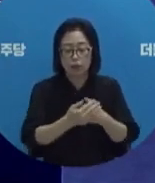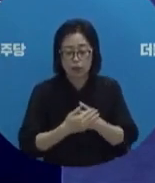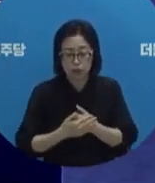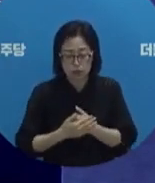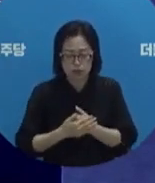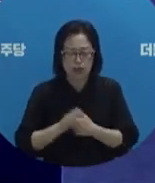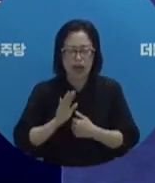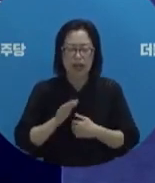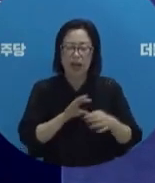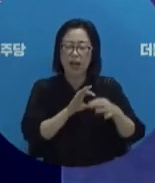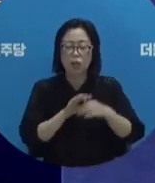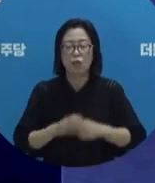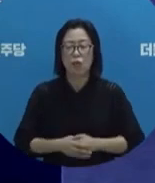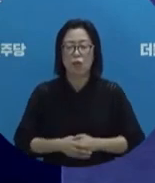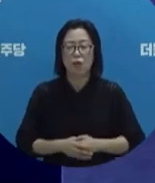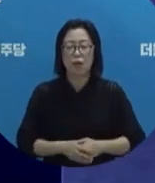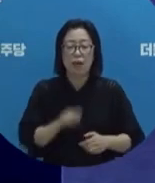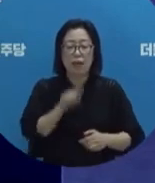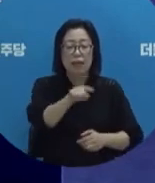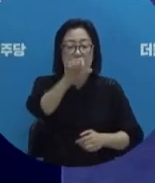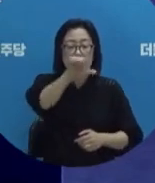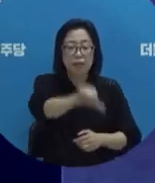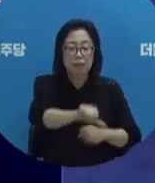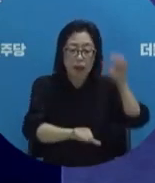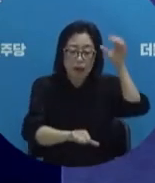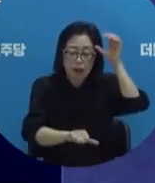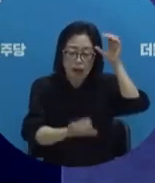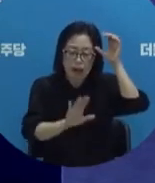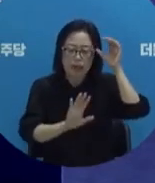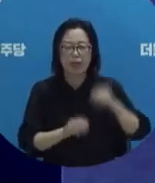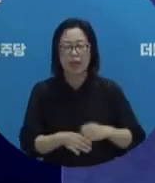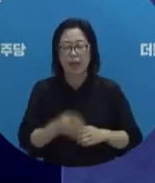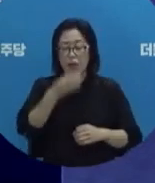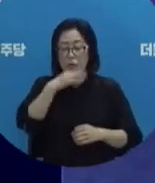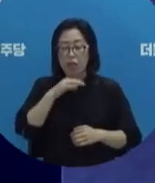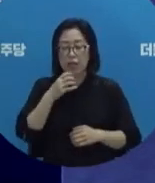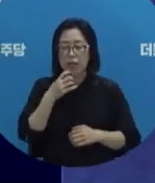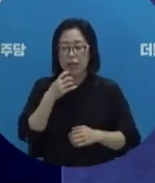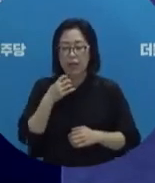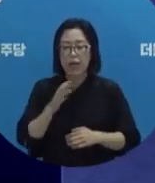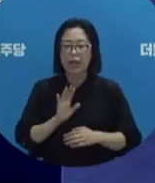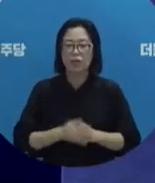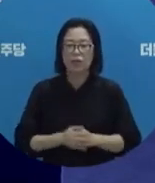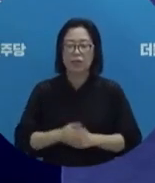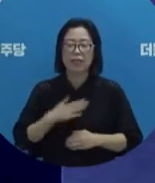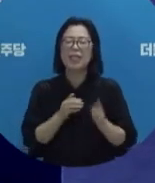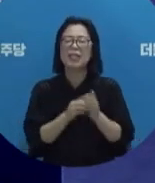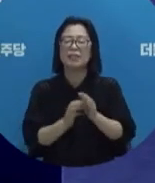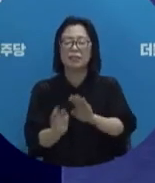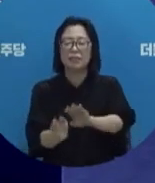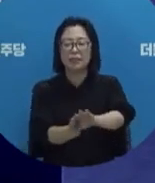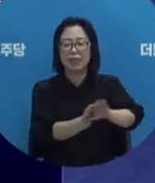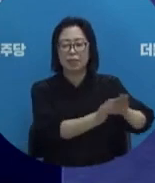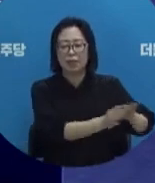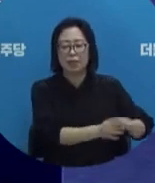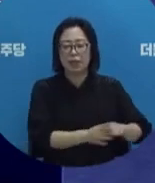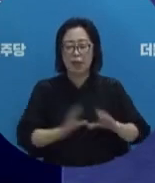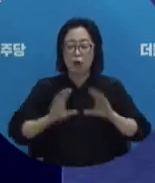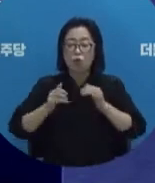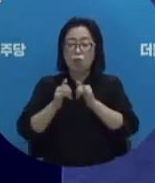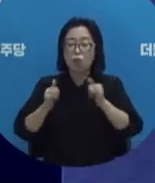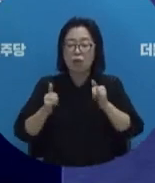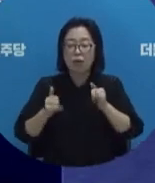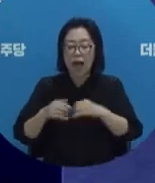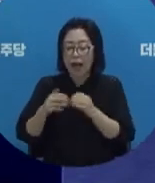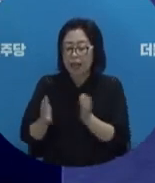있습니다 상대의 실패 기대는 반사이익 정치 이제는 끝났습니다 국민과